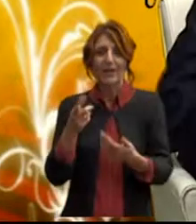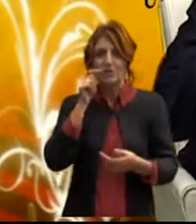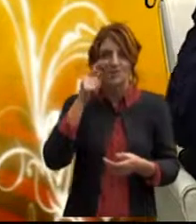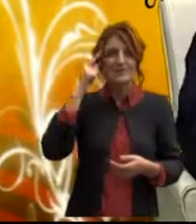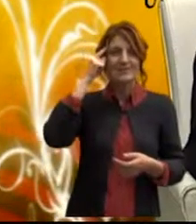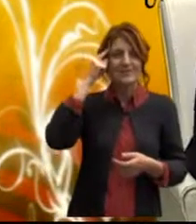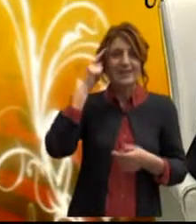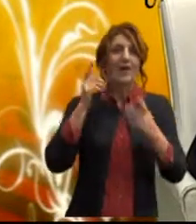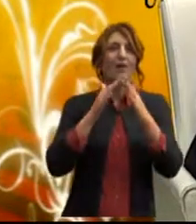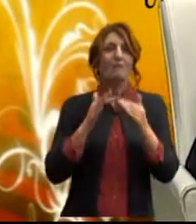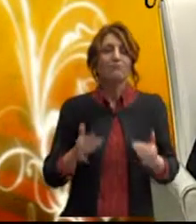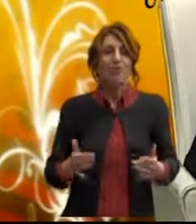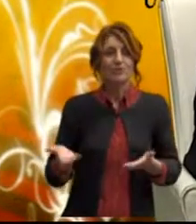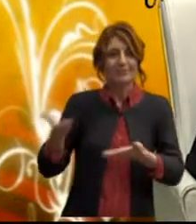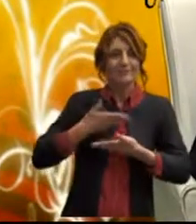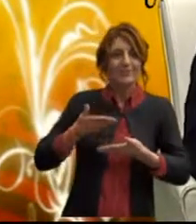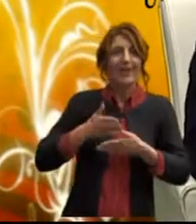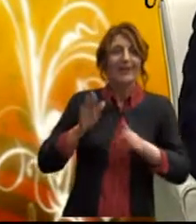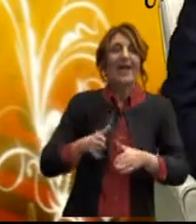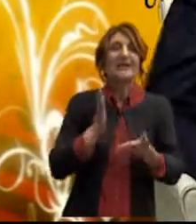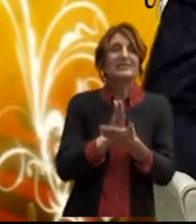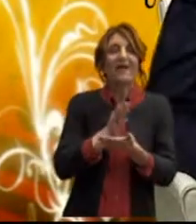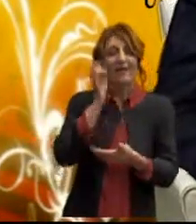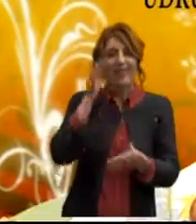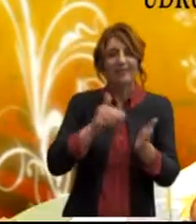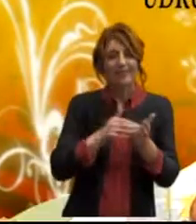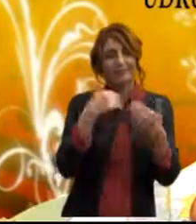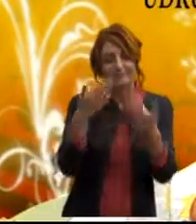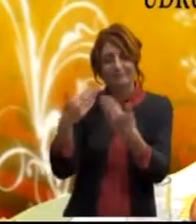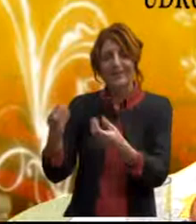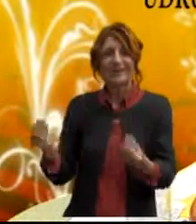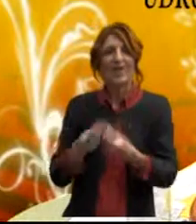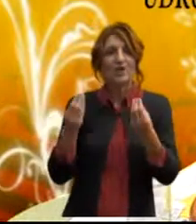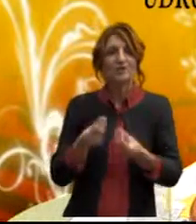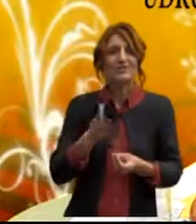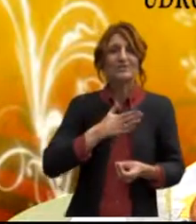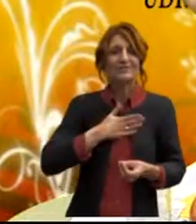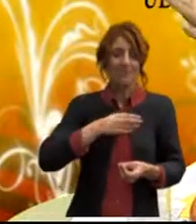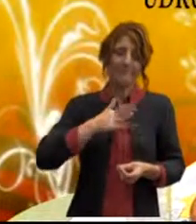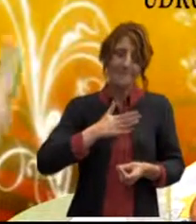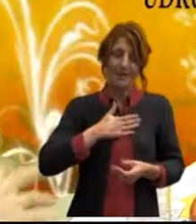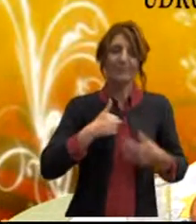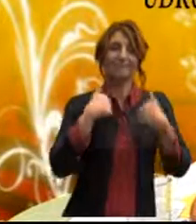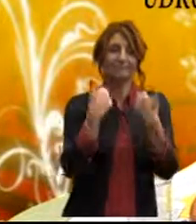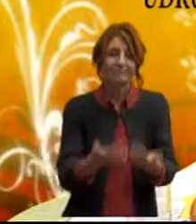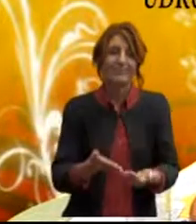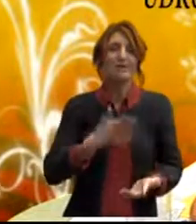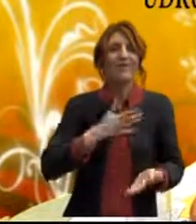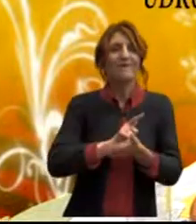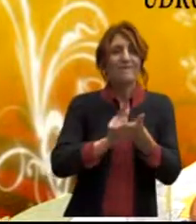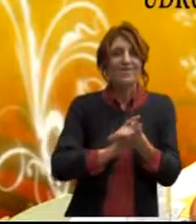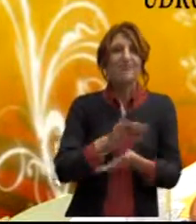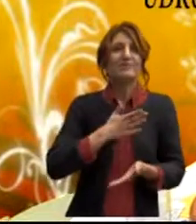sjete Božića, nek već počnu darivati, zapravo nek svaki dan daruju. I da daruju neku svoju sebe, svoje sebe, vrijeme, upravo,